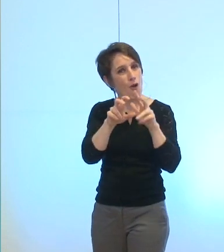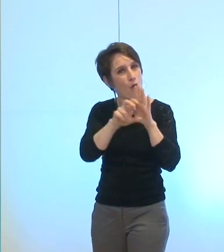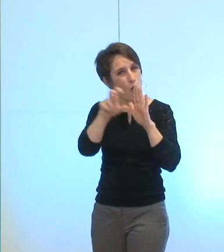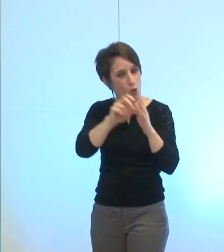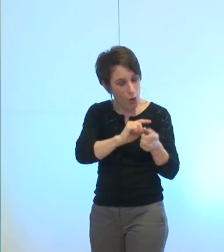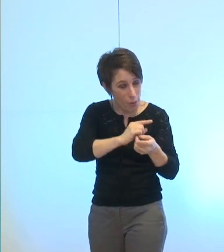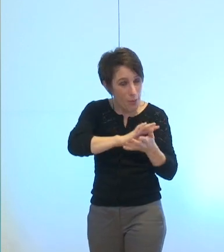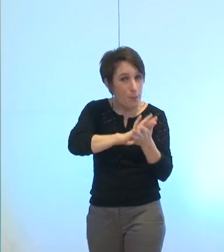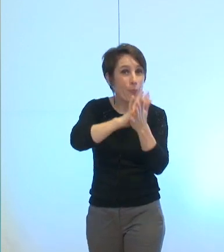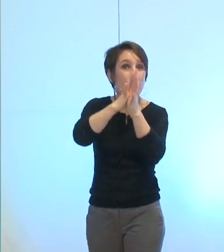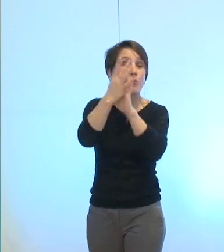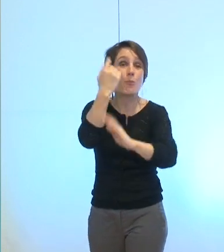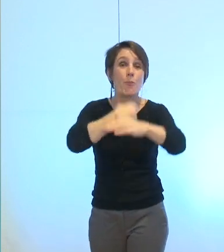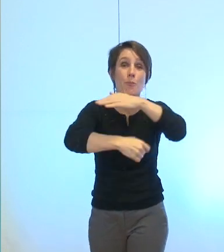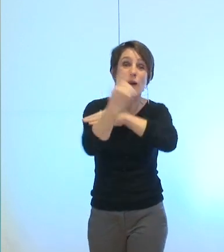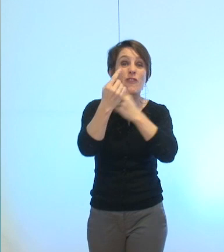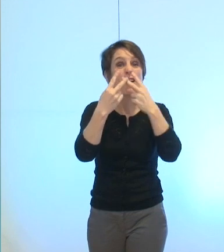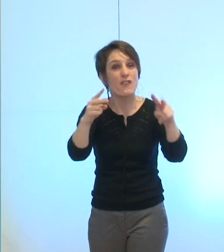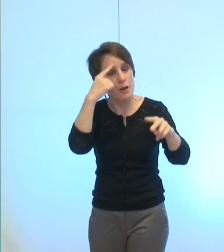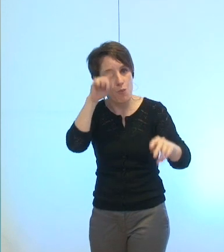ville pour tous